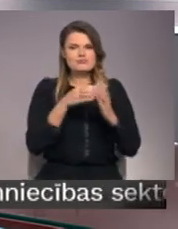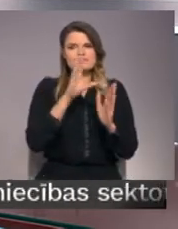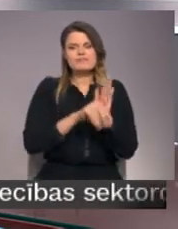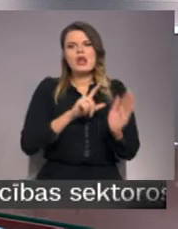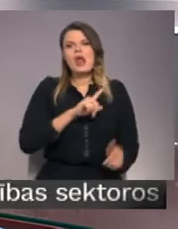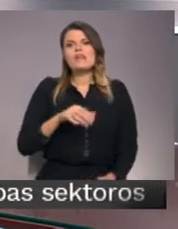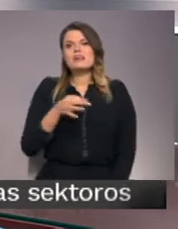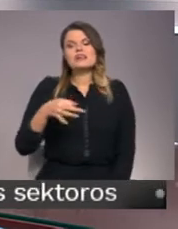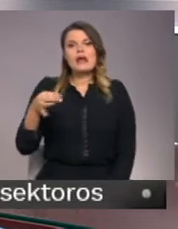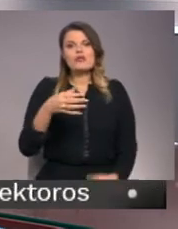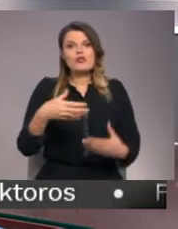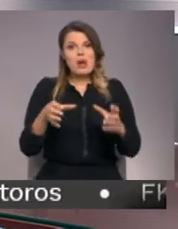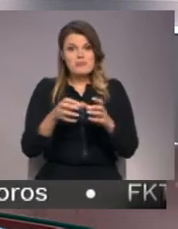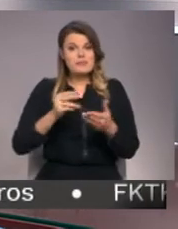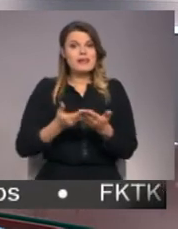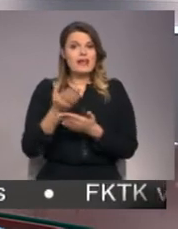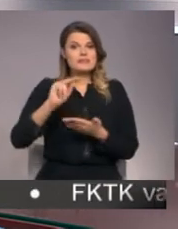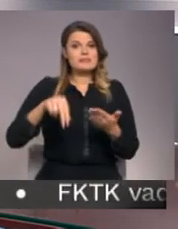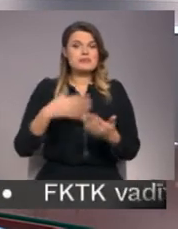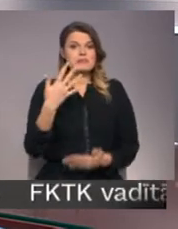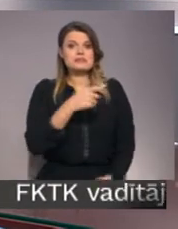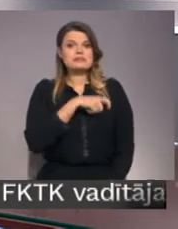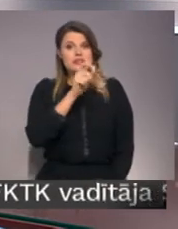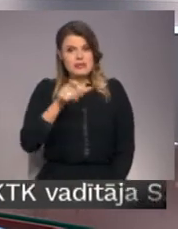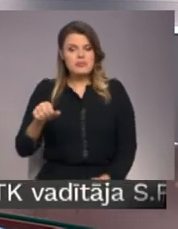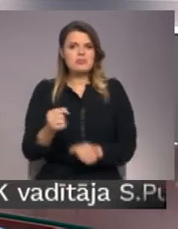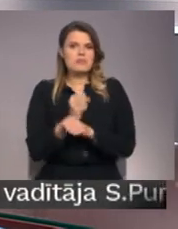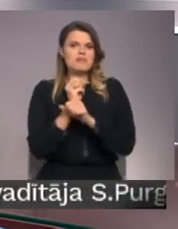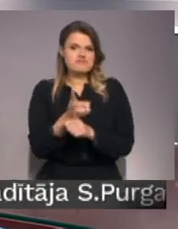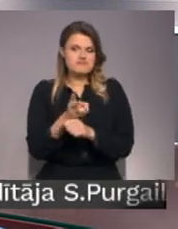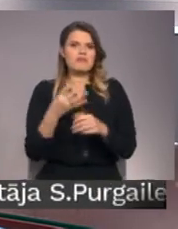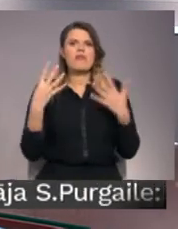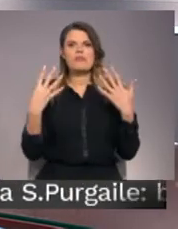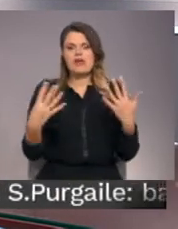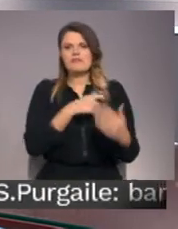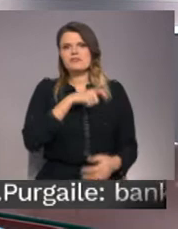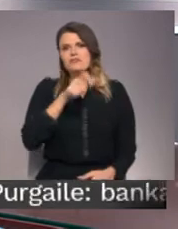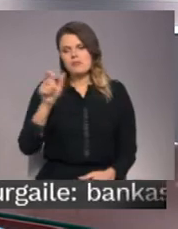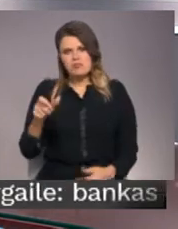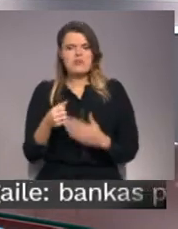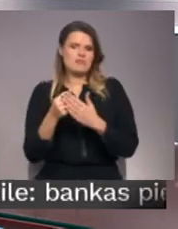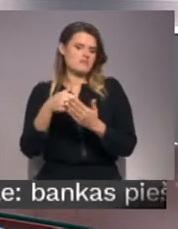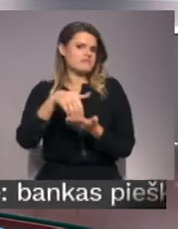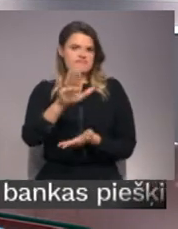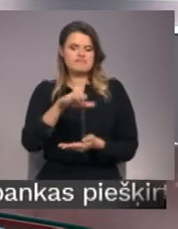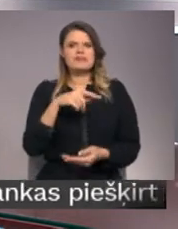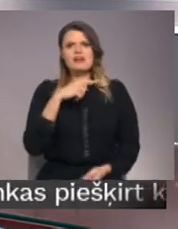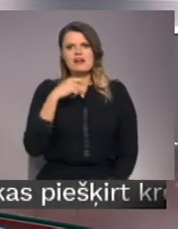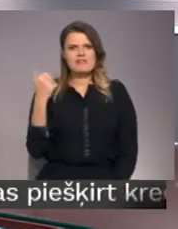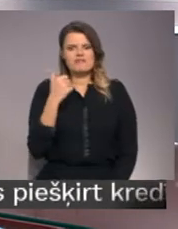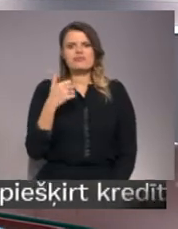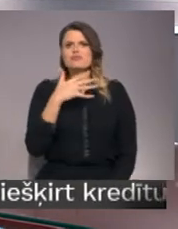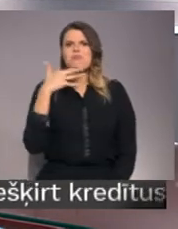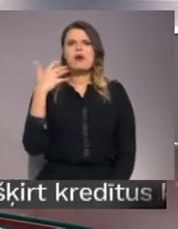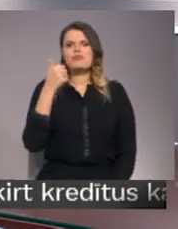iesniegumu bija parakstījuši tikai 5 deputāti, pār viņa atbrīvošanu nobalsoja 9, pamatojot to ar Liepiņa vienpersonisko